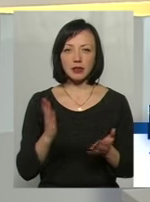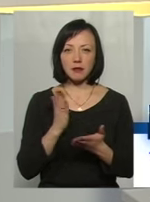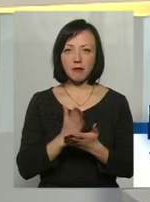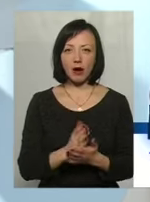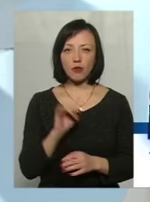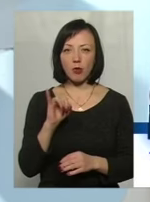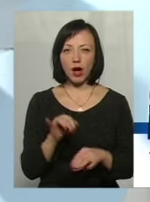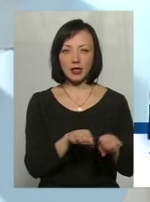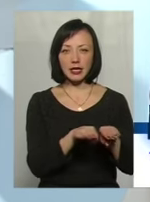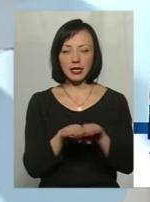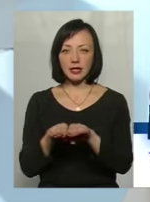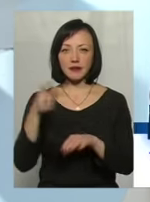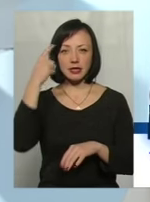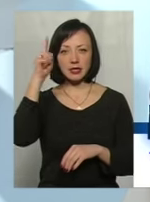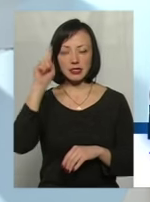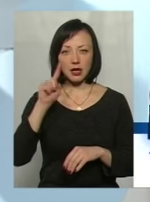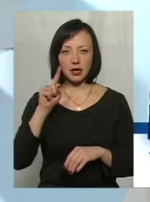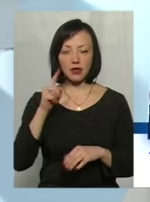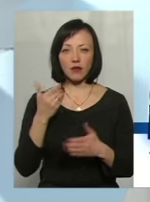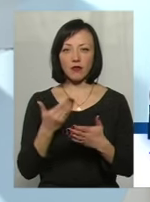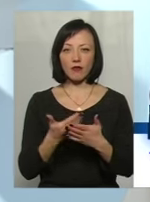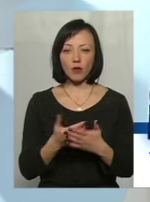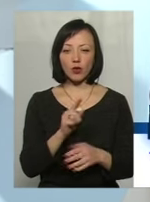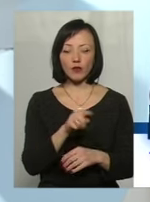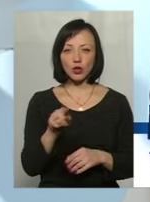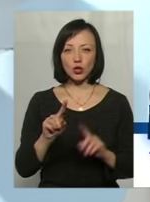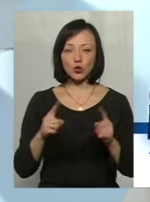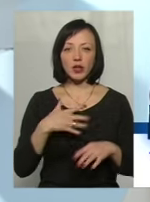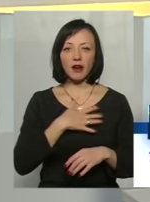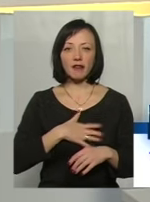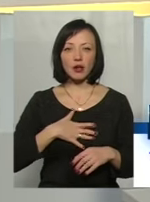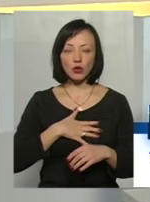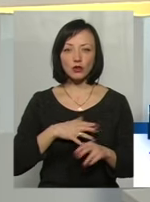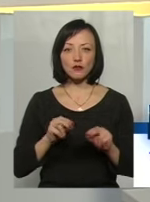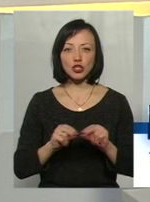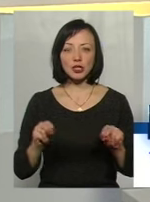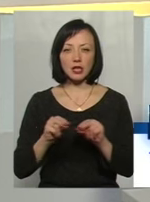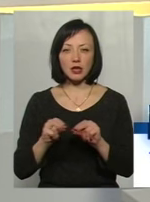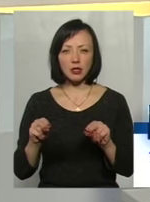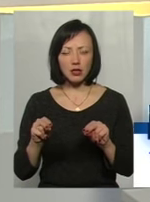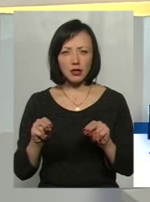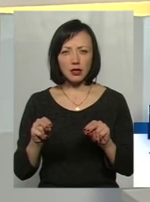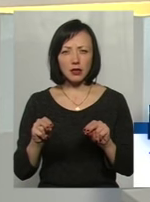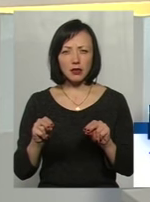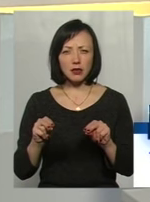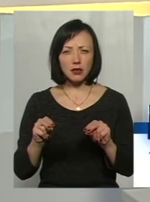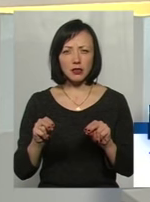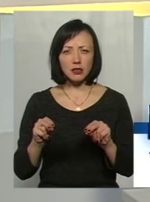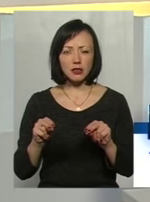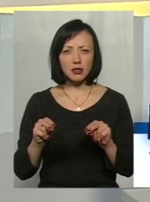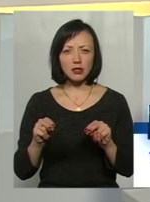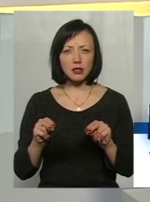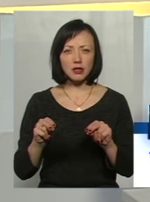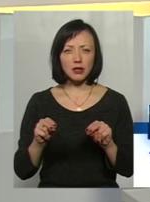знань. І от вони дуже хвилюються, тому що вчителі діти хвилюються. А вчителі якось